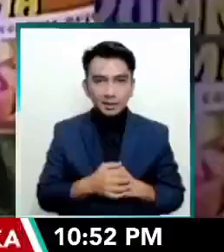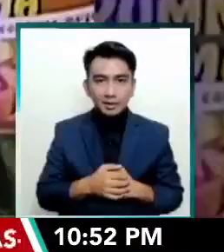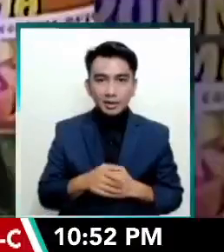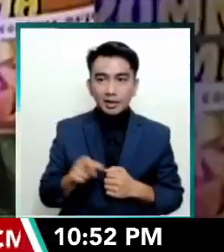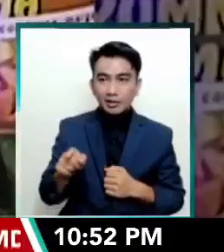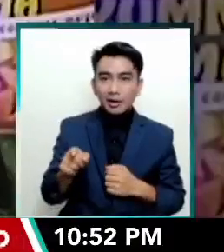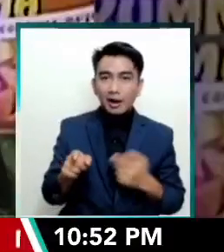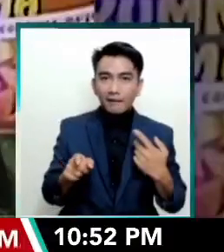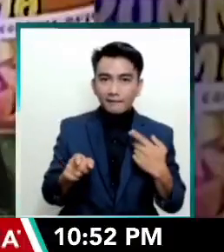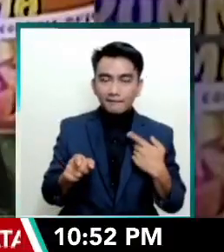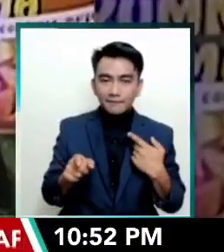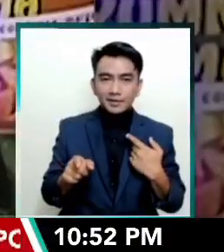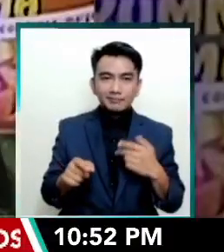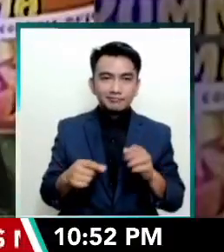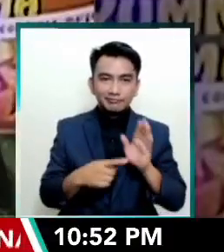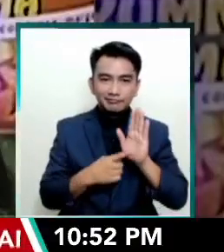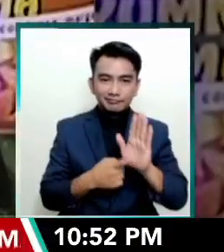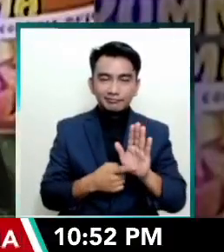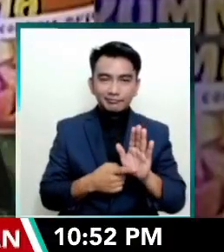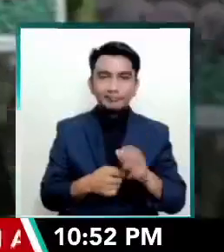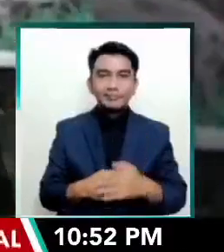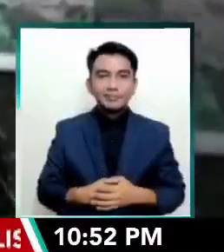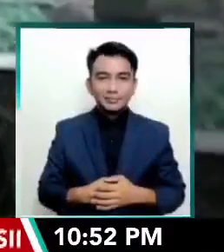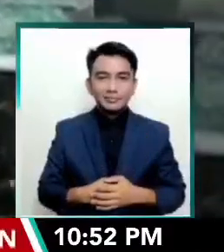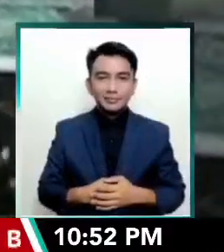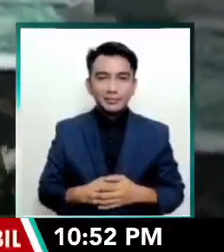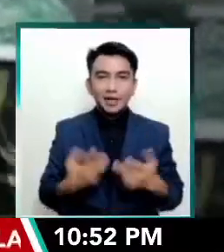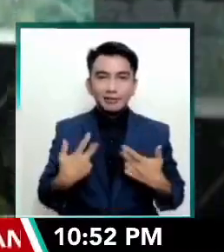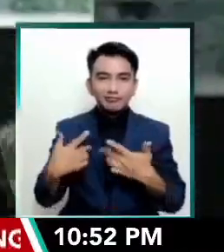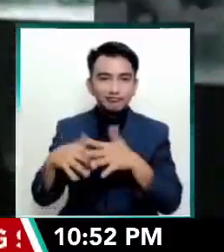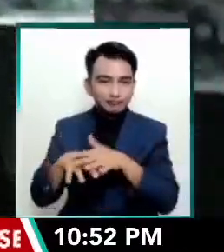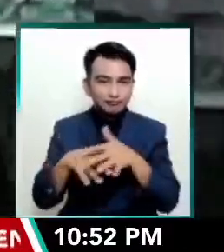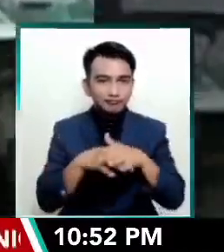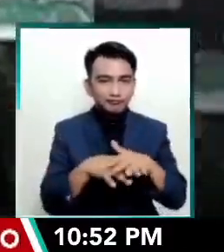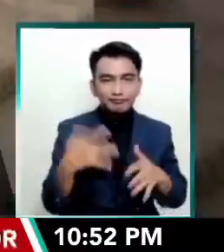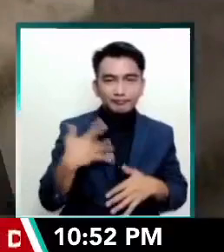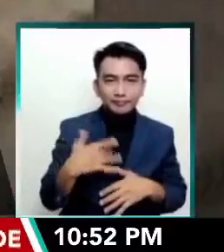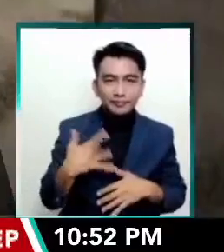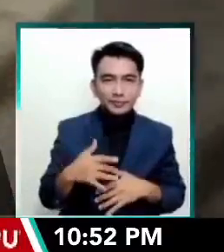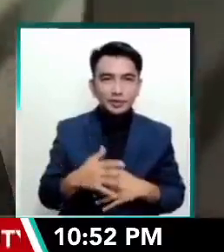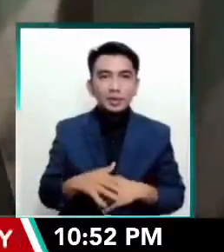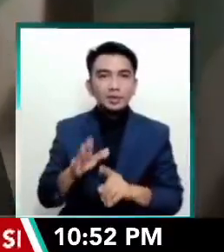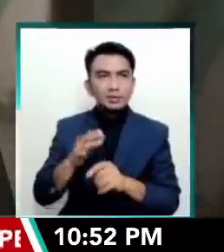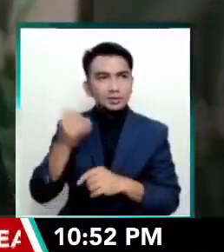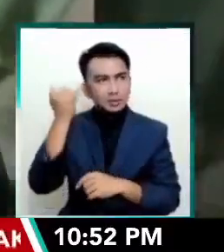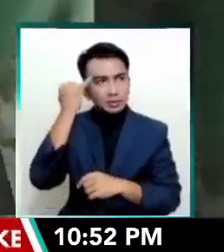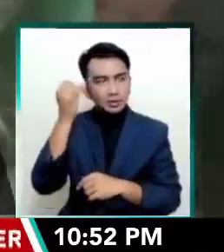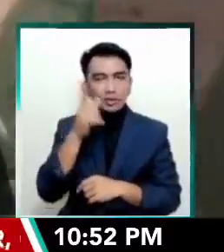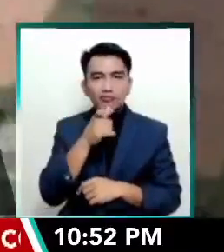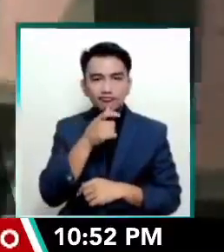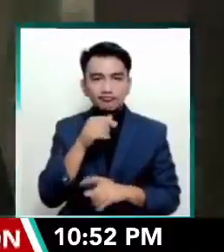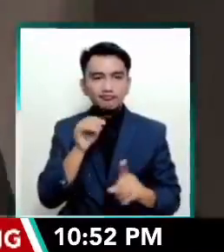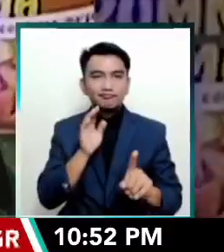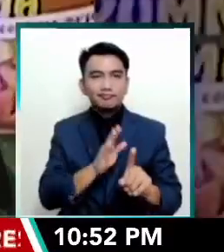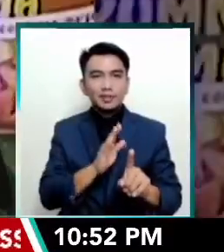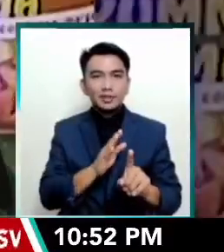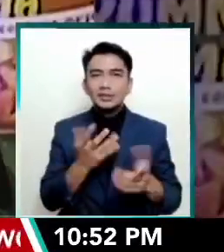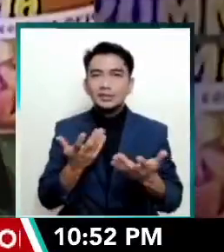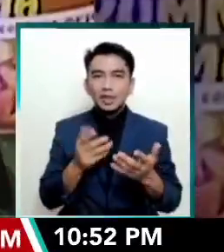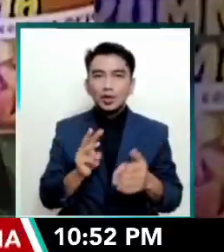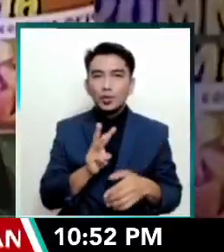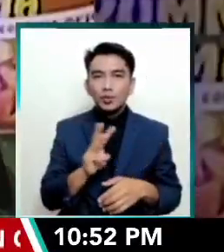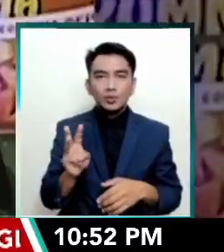kaya'y itlog ng native na manok ang sangkap. Naisip ang mga yan ng College of Agriculture sa Western Mindanao State